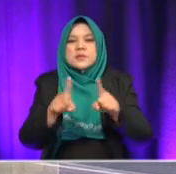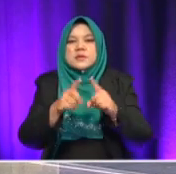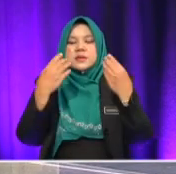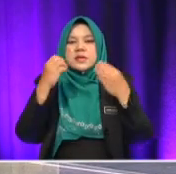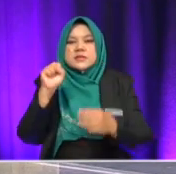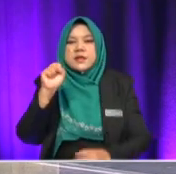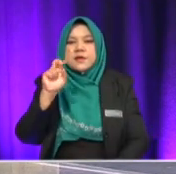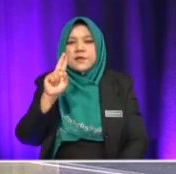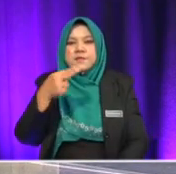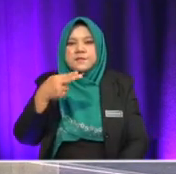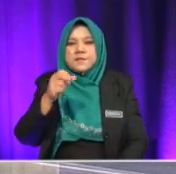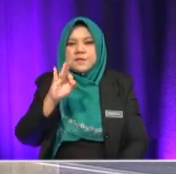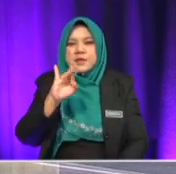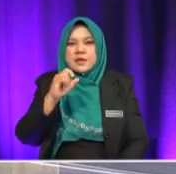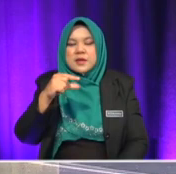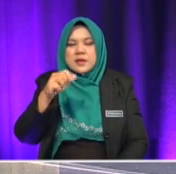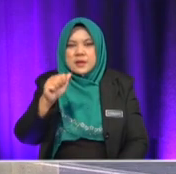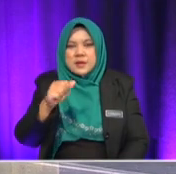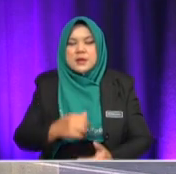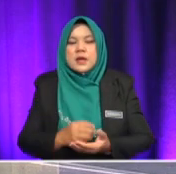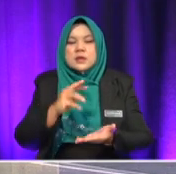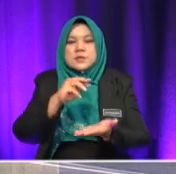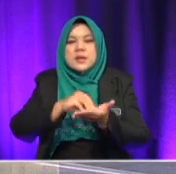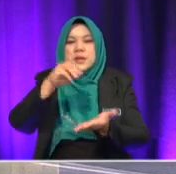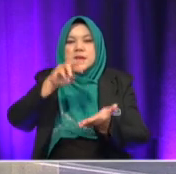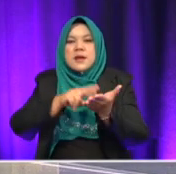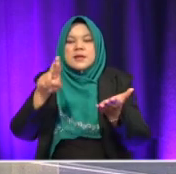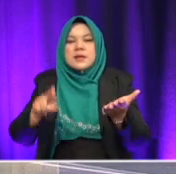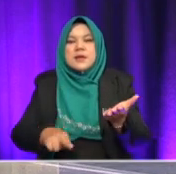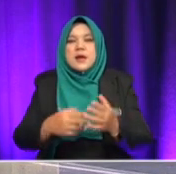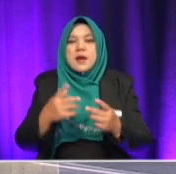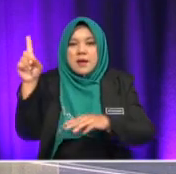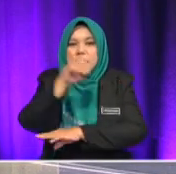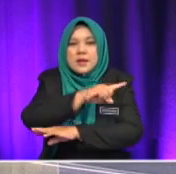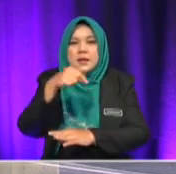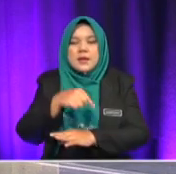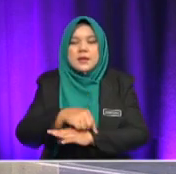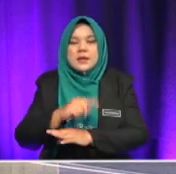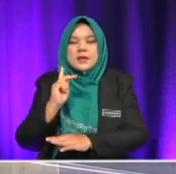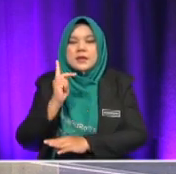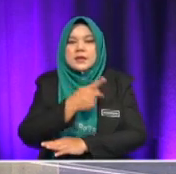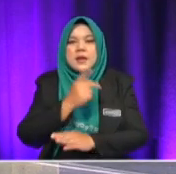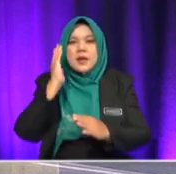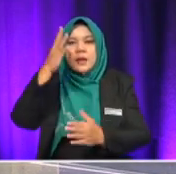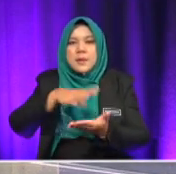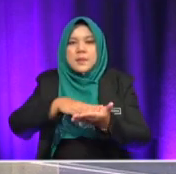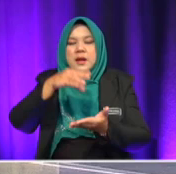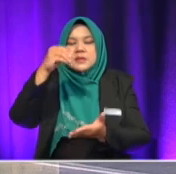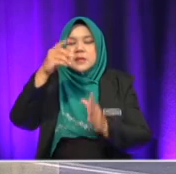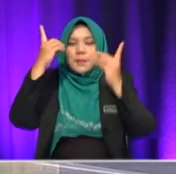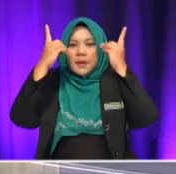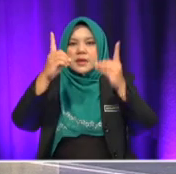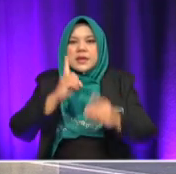syafika Hanafiah dalam slot menengah rendah pada hari ini menariknya kita belajar mengenai mata pelajaran Pendidikan Islam dengan